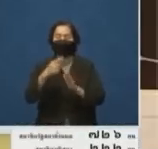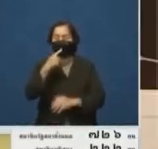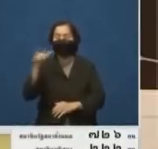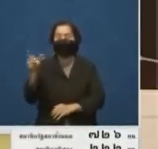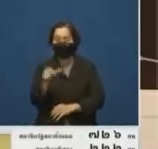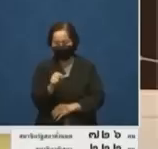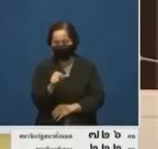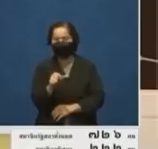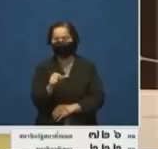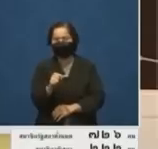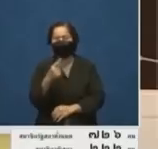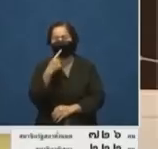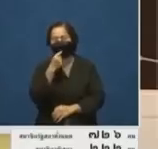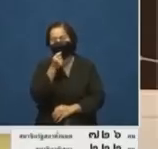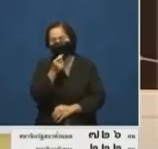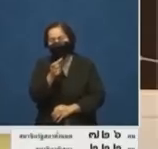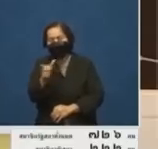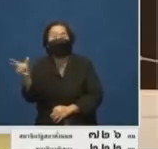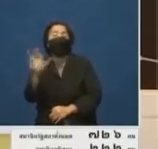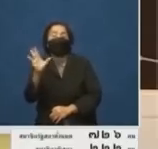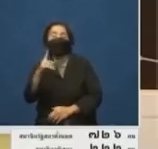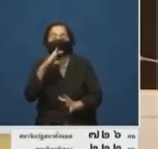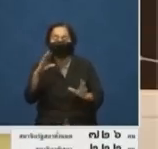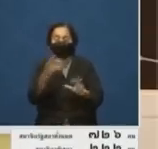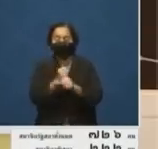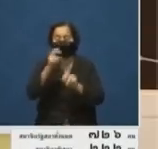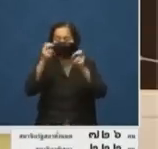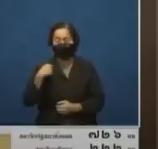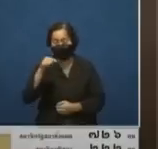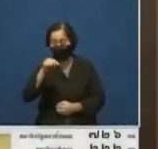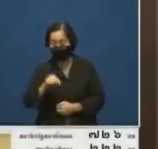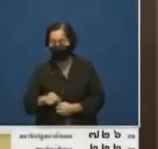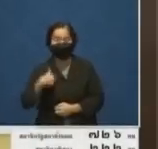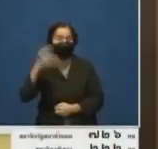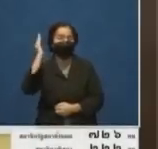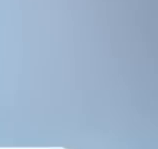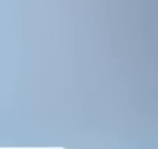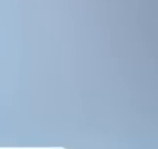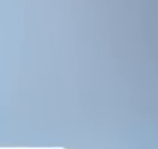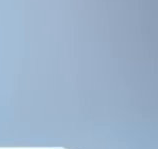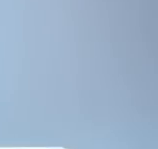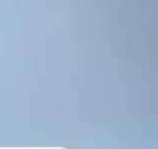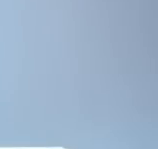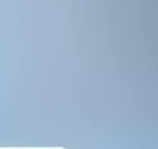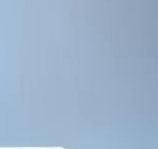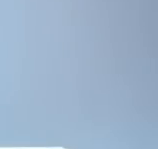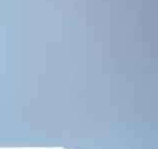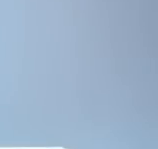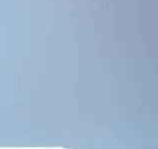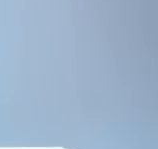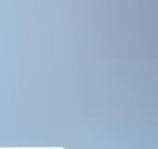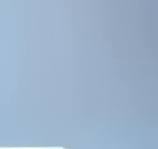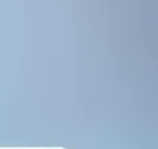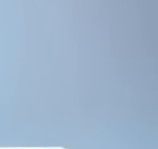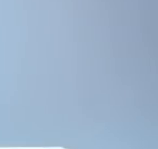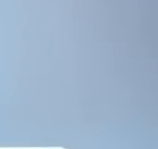หรือแม้แต่การค้าสำนวนนะการทำสำนวนเอื้อประโยชน์ให้กับใครยังไง การสอบนี่แหละอัยการไม่มีส่วนร่วมตั้งแต่ต้นแล้วก็ค่าสำนว